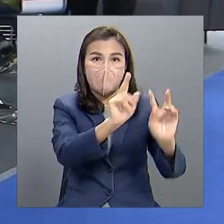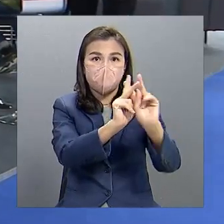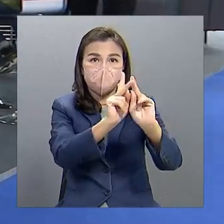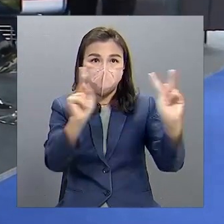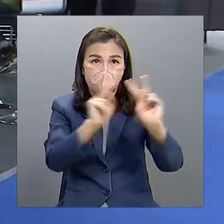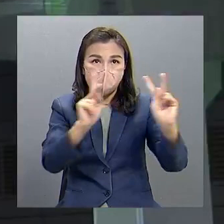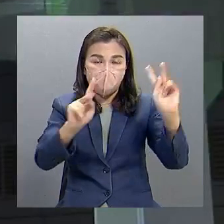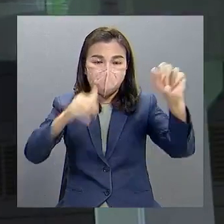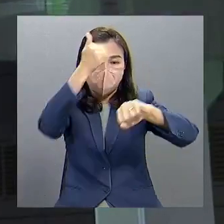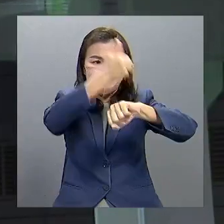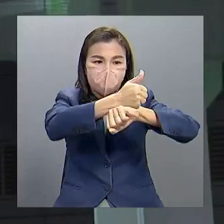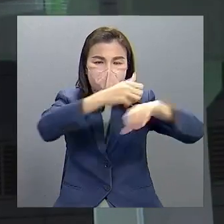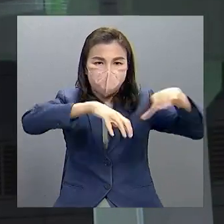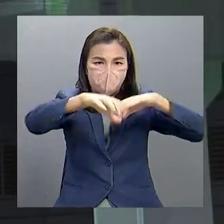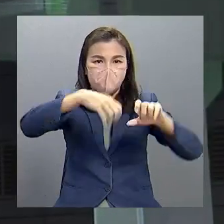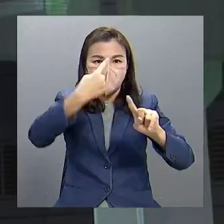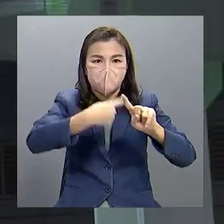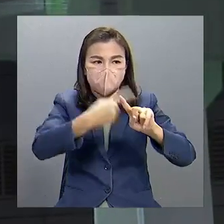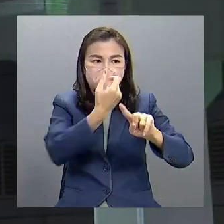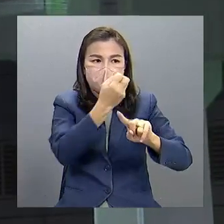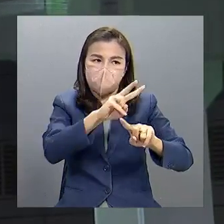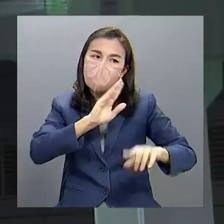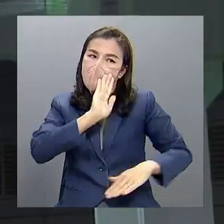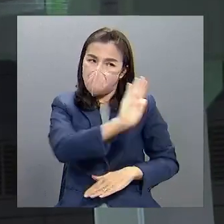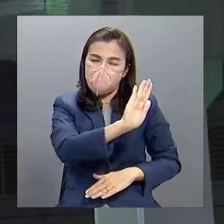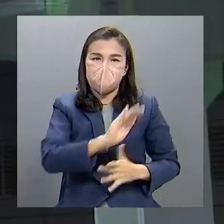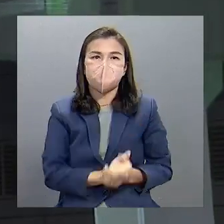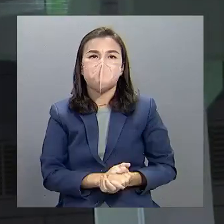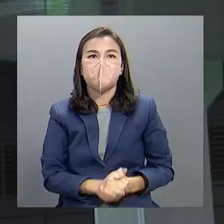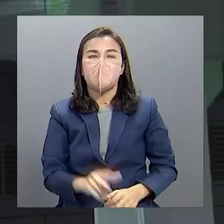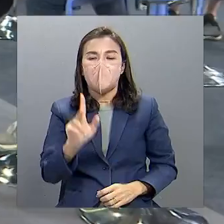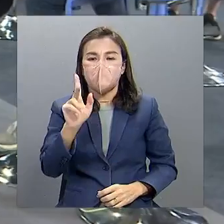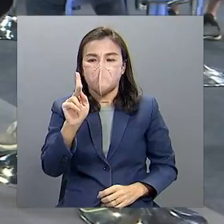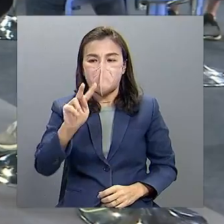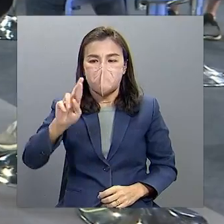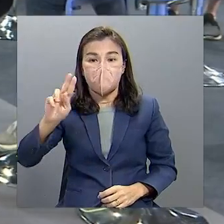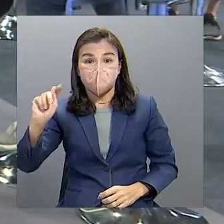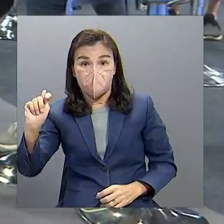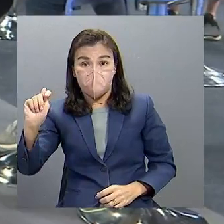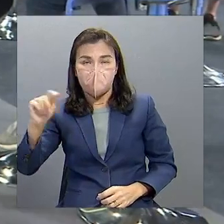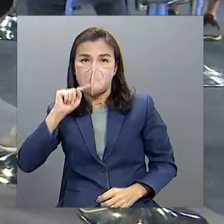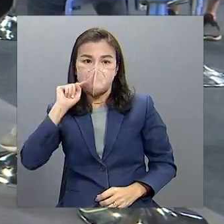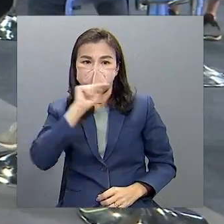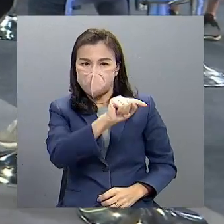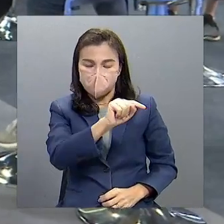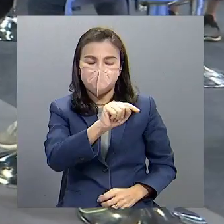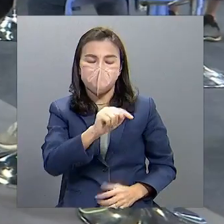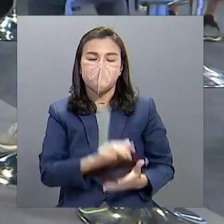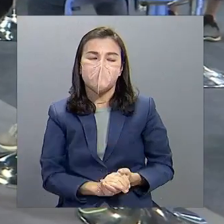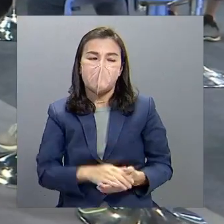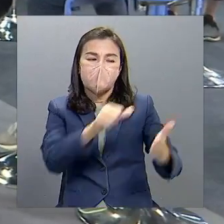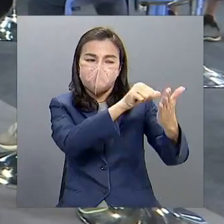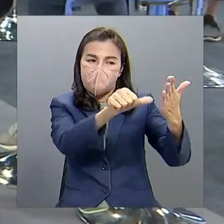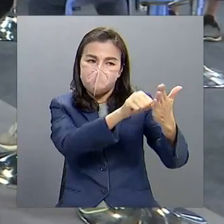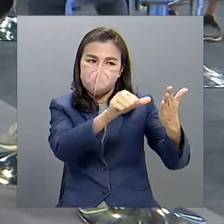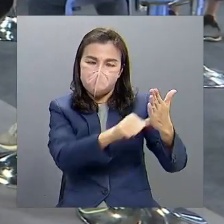า12เดือนนอกจากนี้กลต.ยังสั่งบริษัทบิตคัพแก้ไขเหรียญคัพซึ่งบริษัทบล็อกเชนของตัวเอง